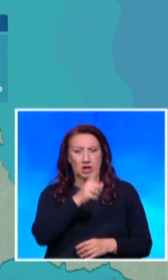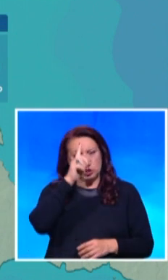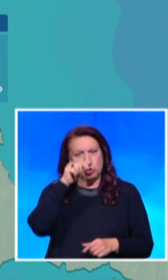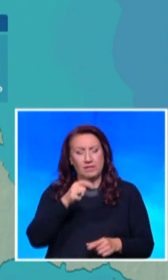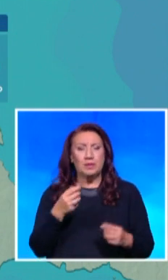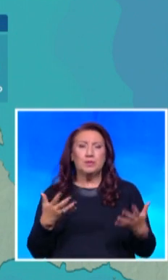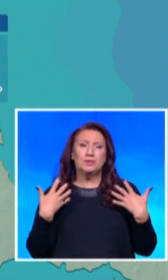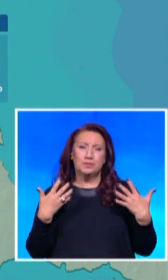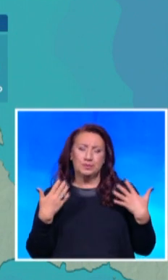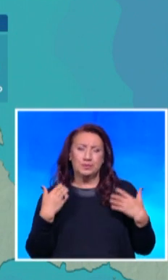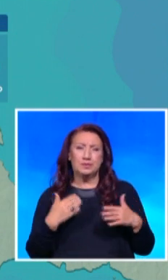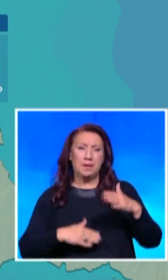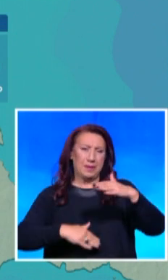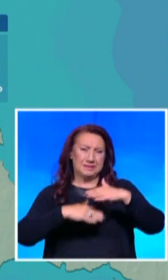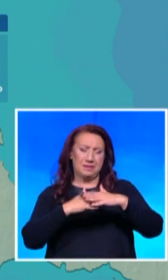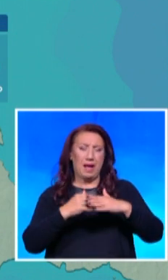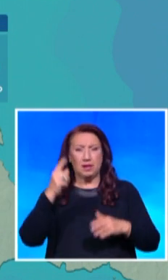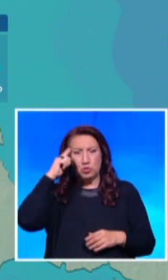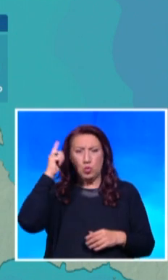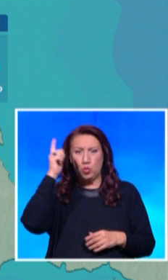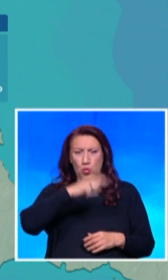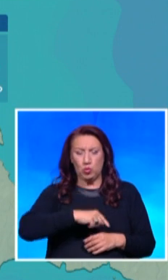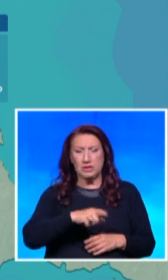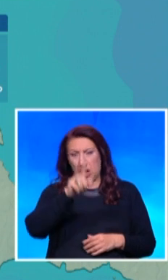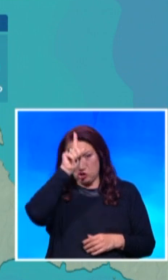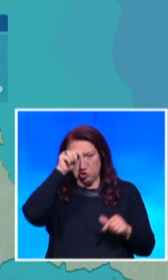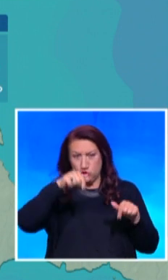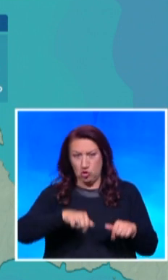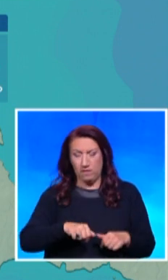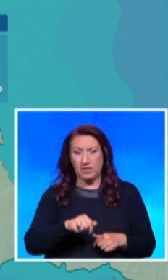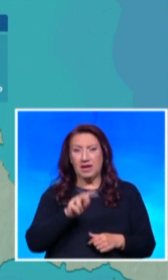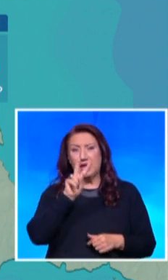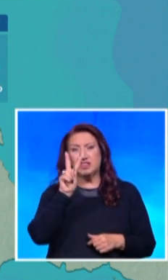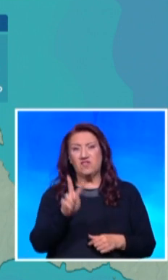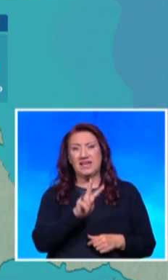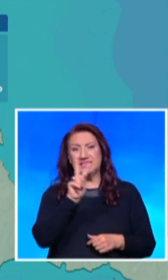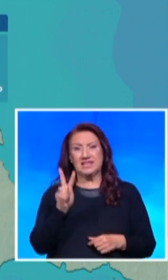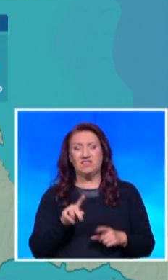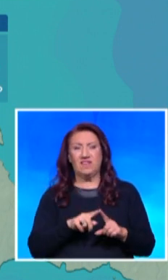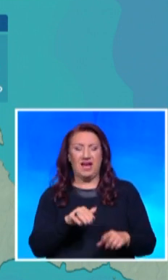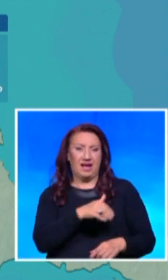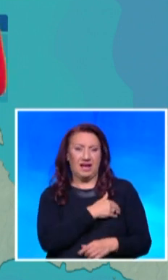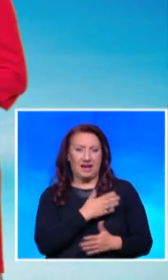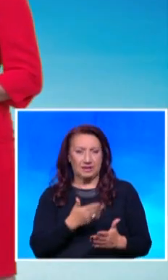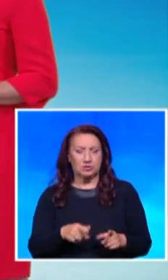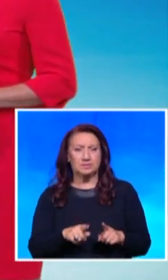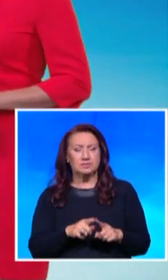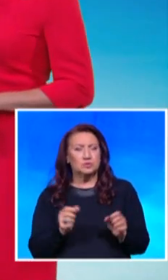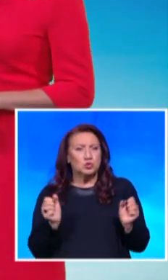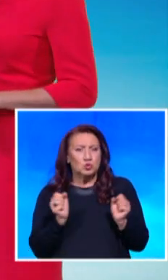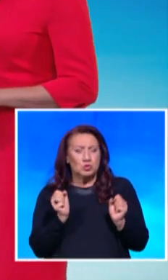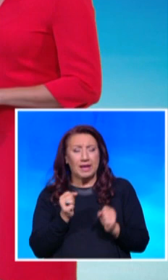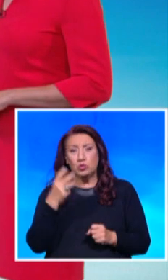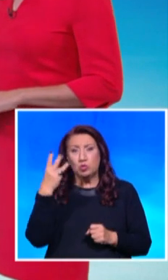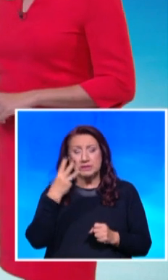хладно. Максималната температура утре в столицата се очаква да бъде 22 градуса. Студено ще бъде в сряда